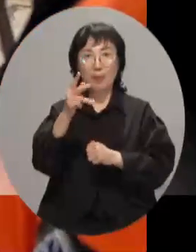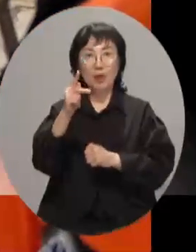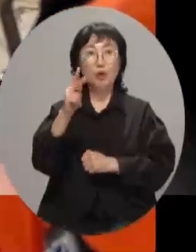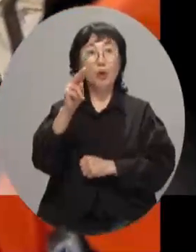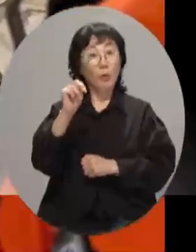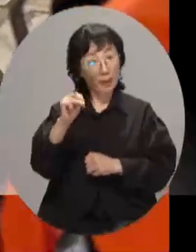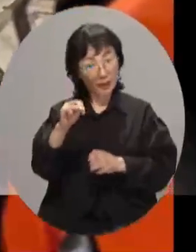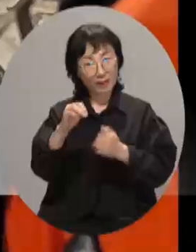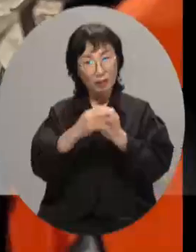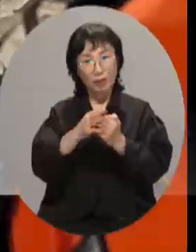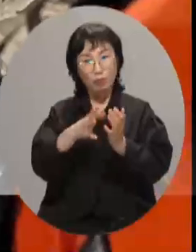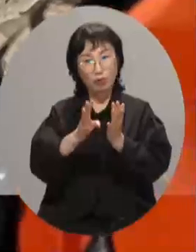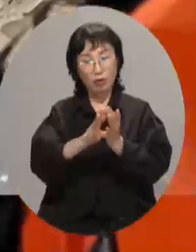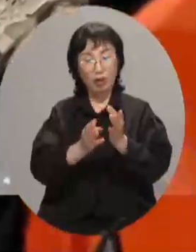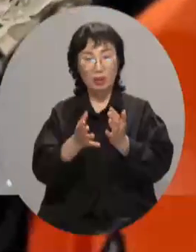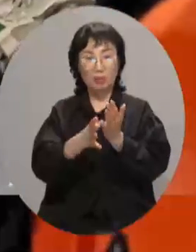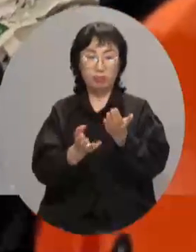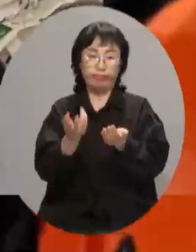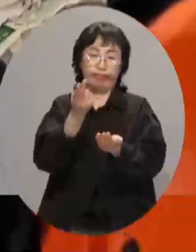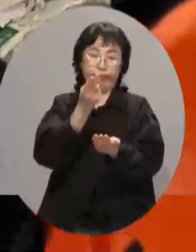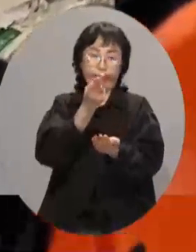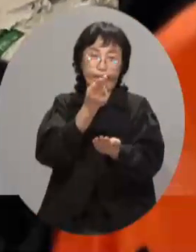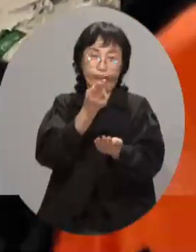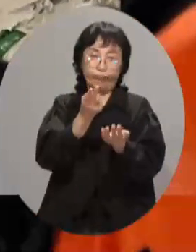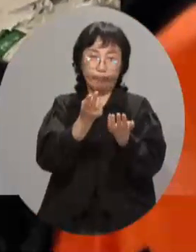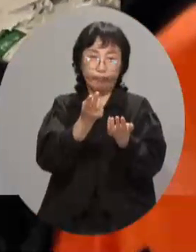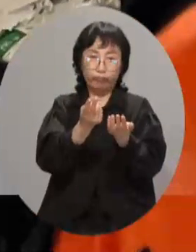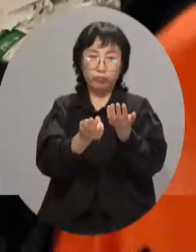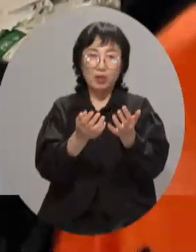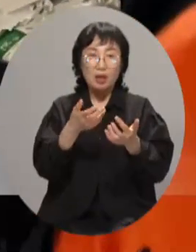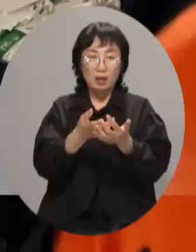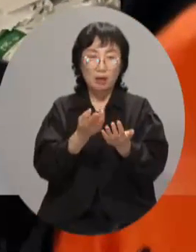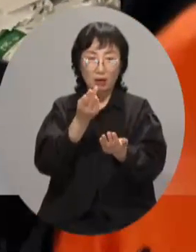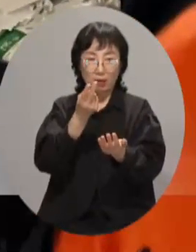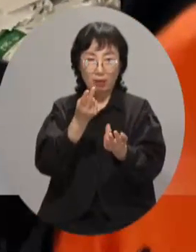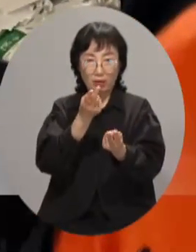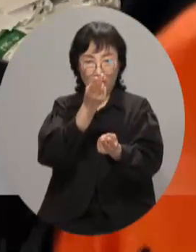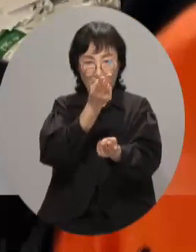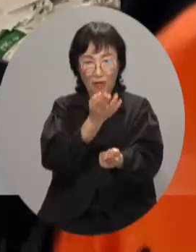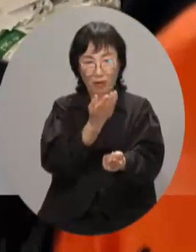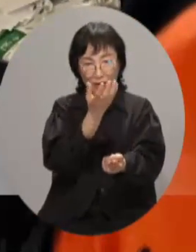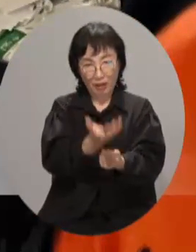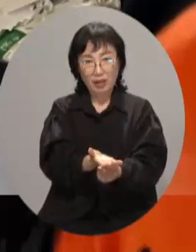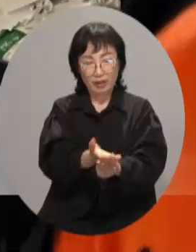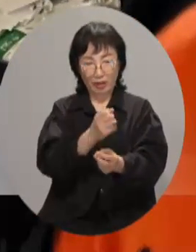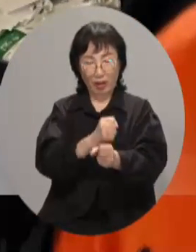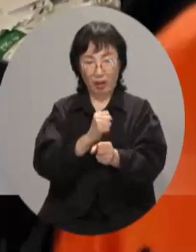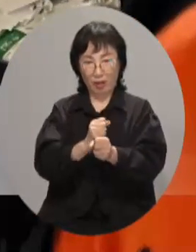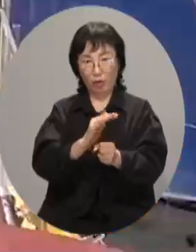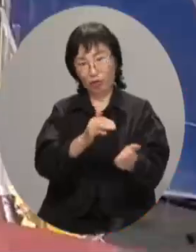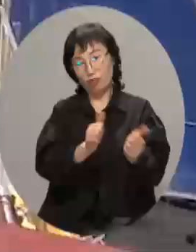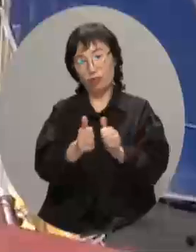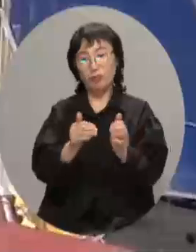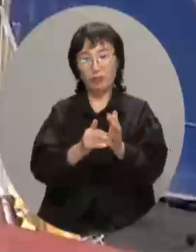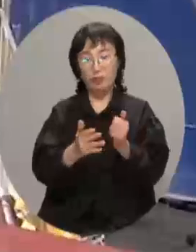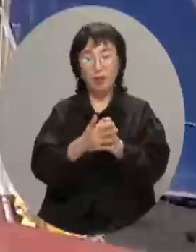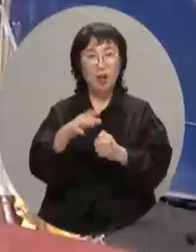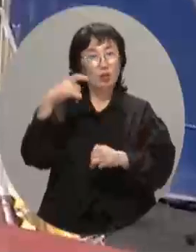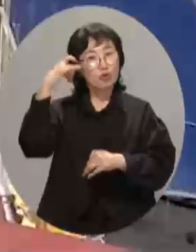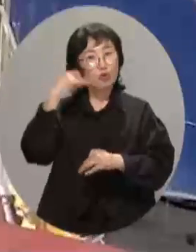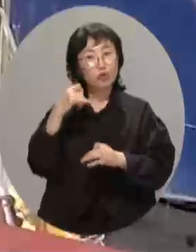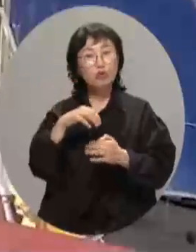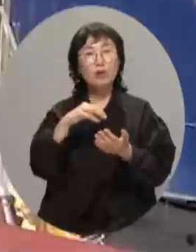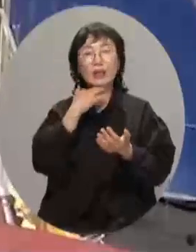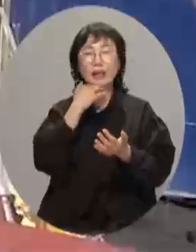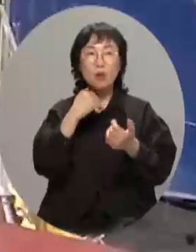달하는 원료더미에 깔려 숨졌습니다. 비슷한 시각 군산 조촌동의 한 아파트 건설 현장에서는 중국 국적의 50대